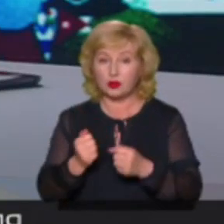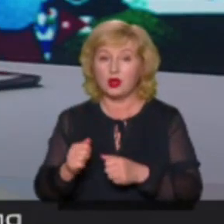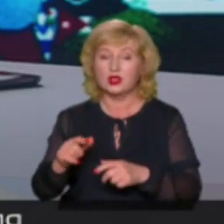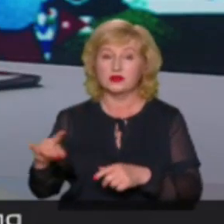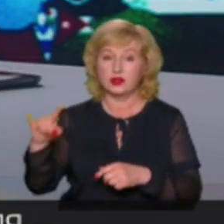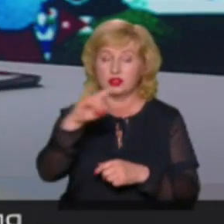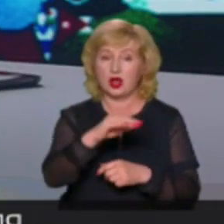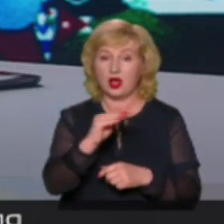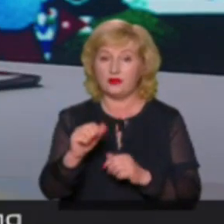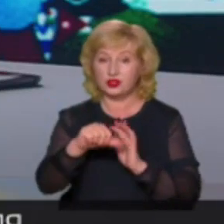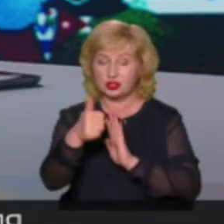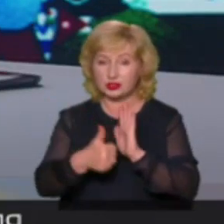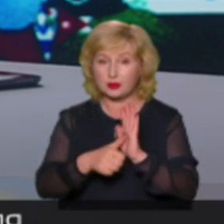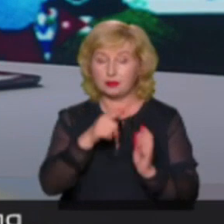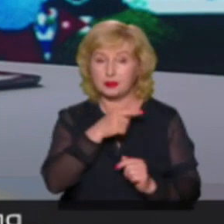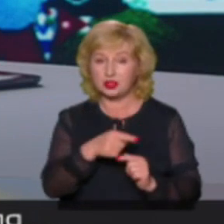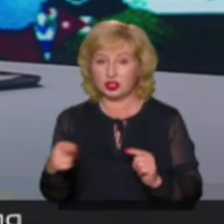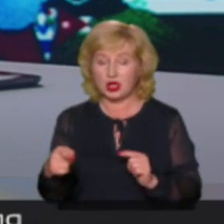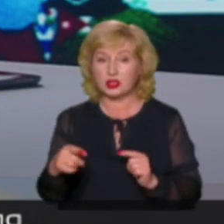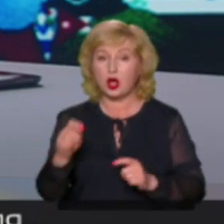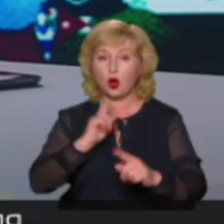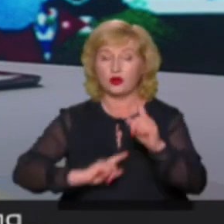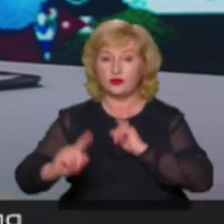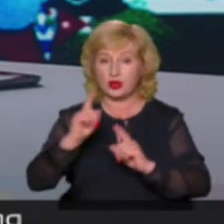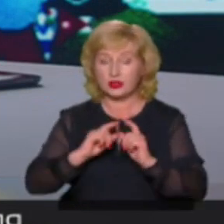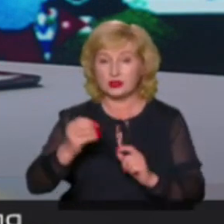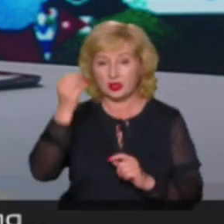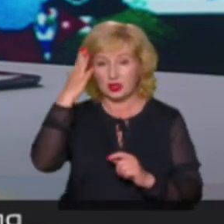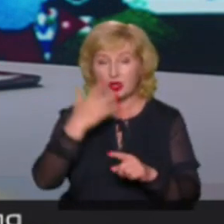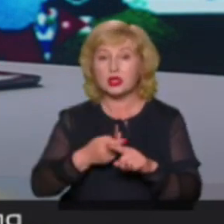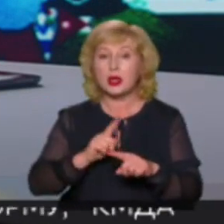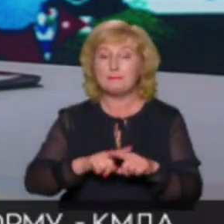F-16. Про це під час конференції у Хіросімі повідомив глава Європейської ради Шарль Мішель.